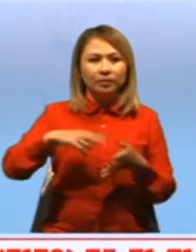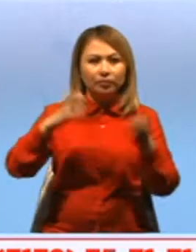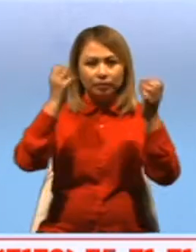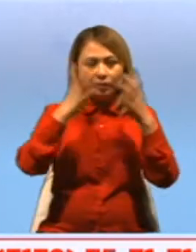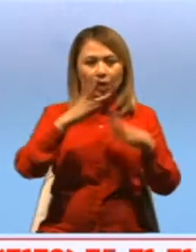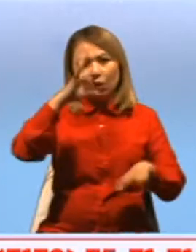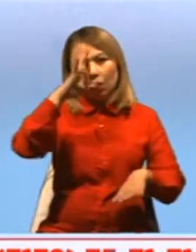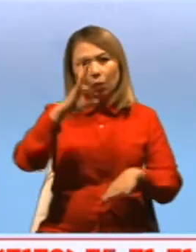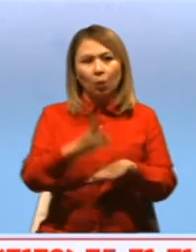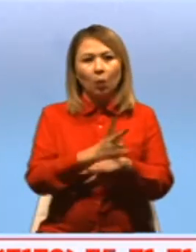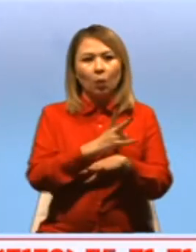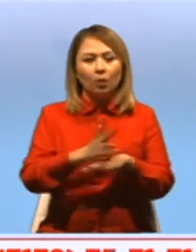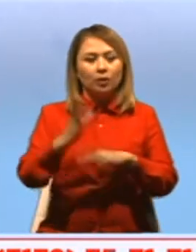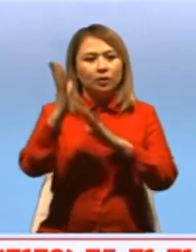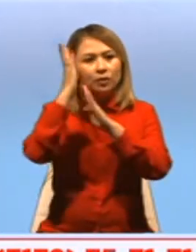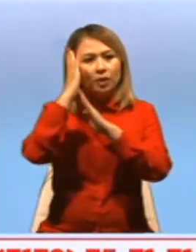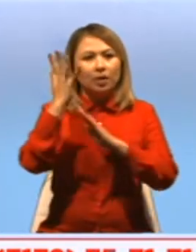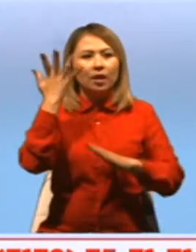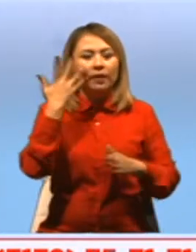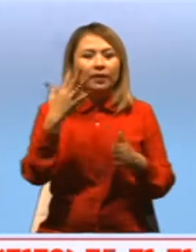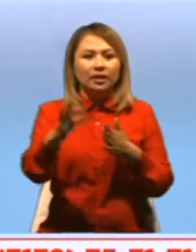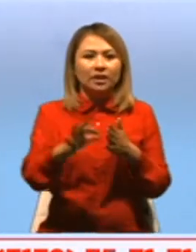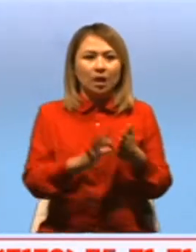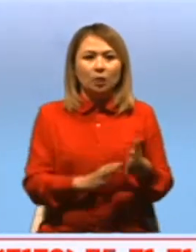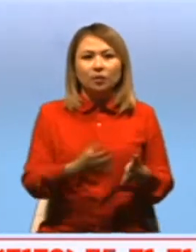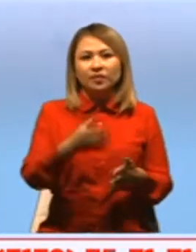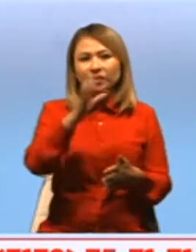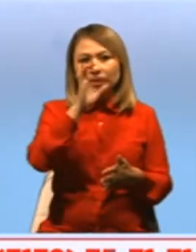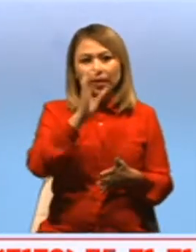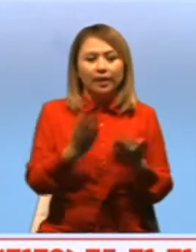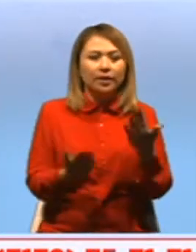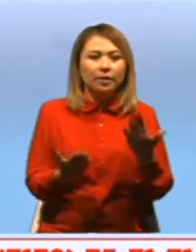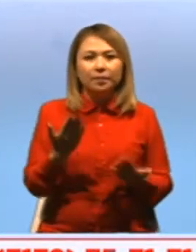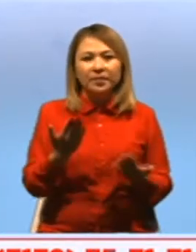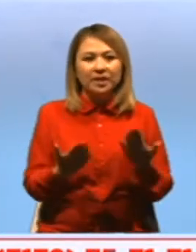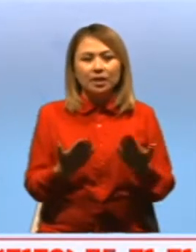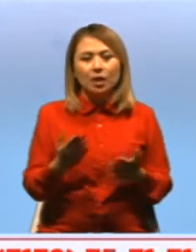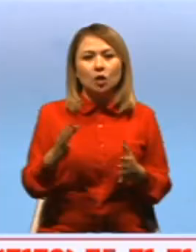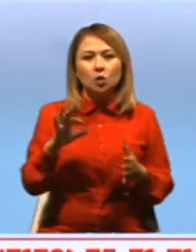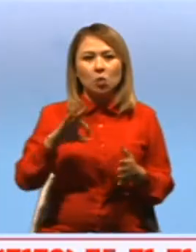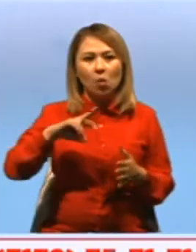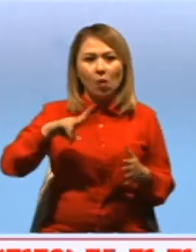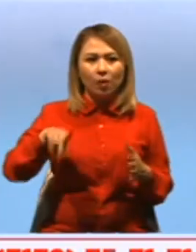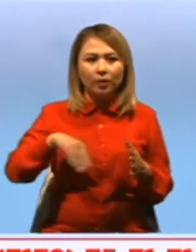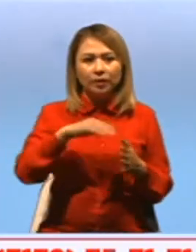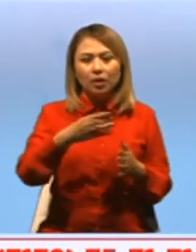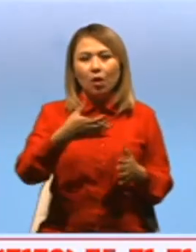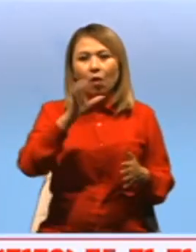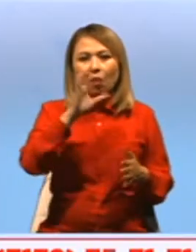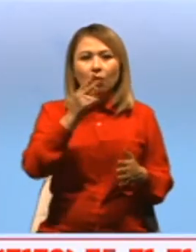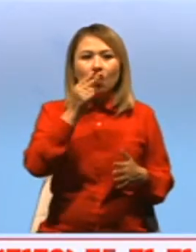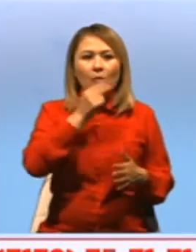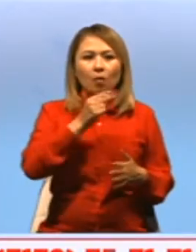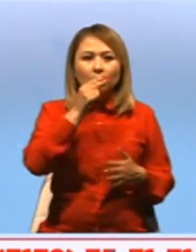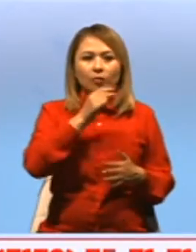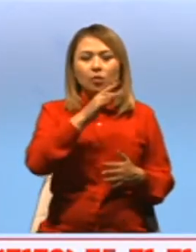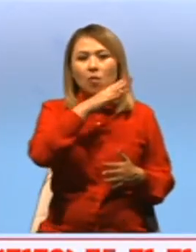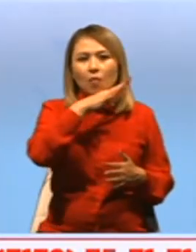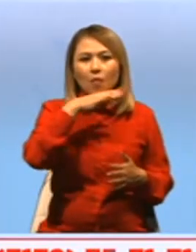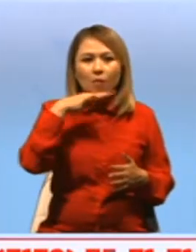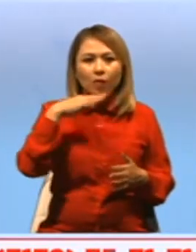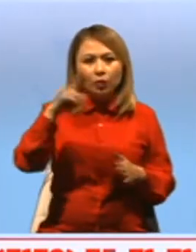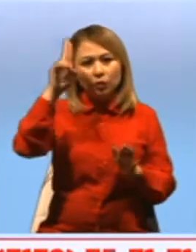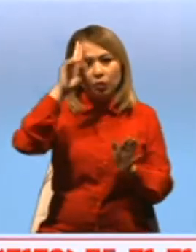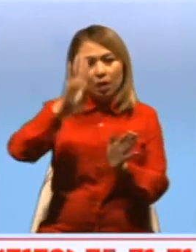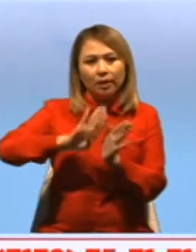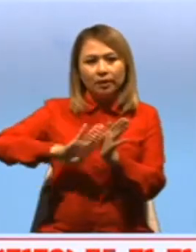уақытта жатар алдын бірден су ішіп ұйықтаған, немесе тұзды, ашытағанды көп жеген пациенттерді, яғни ағзада шығара алмайды